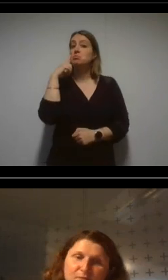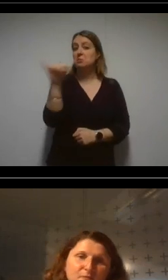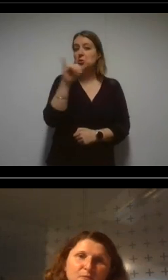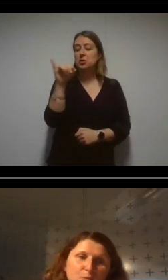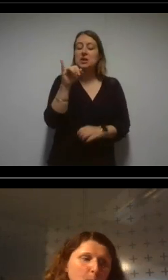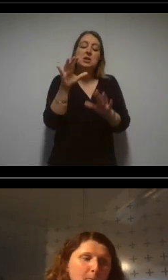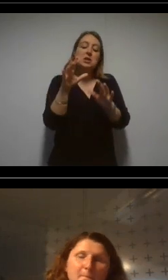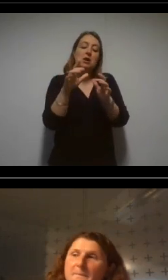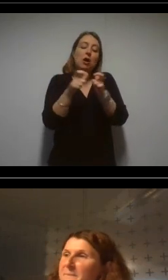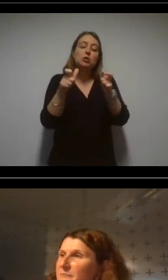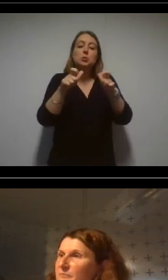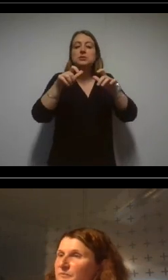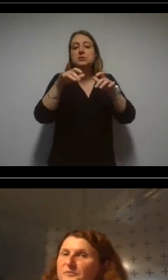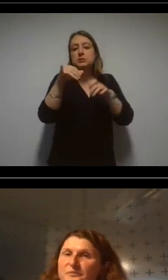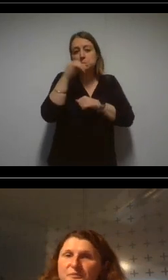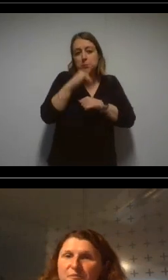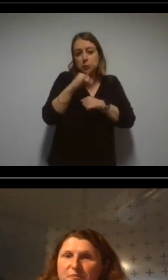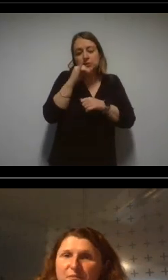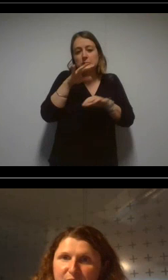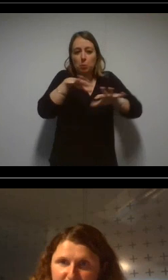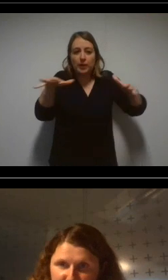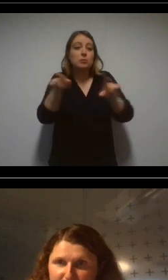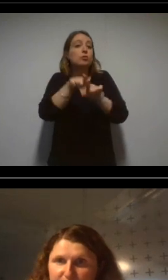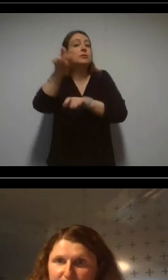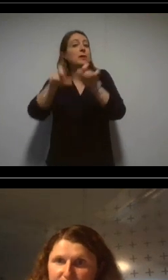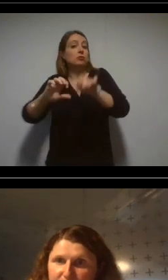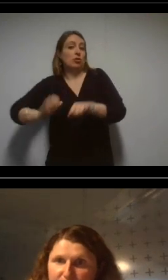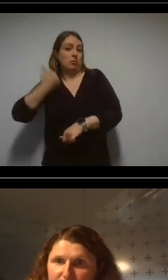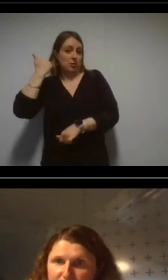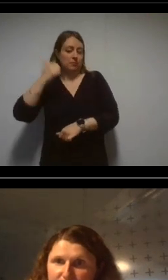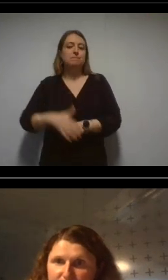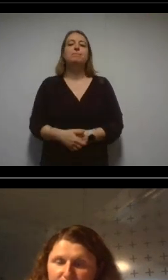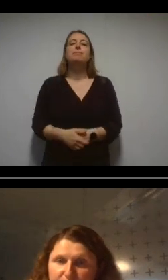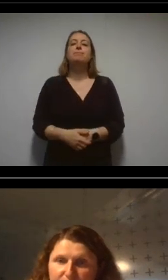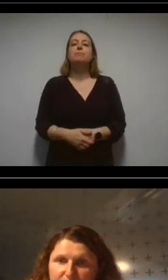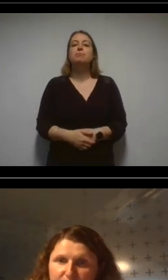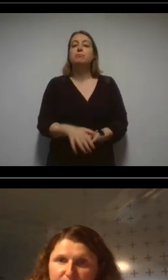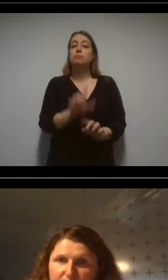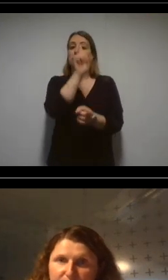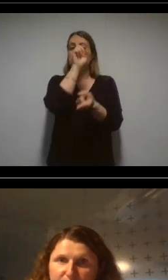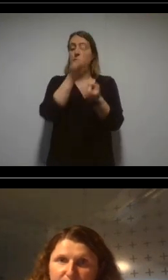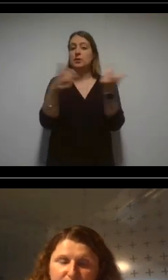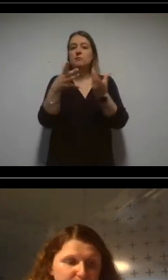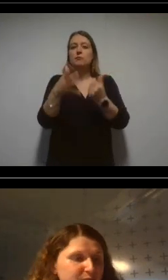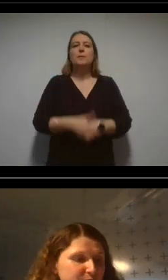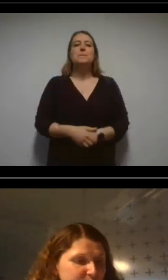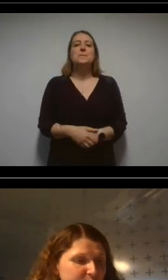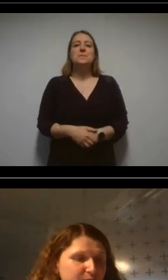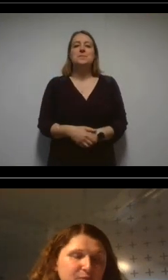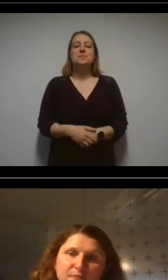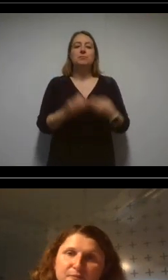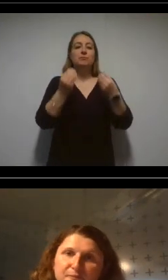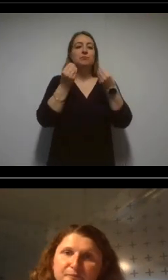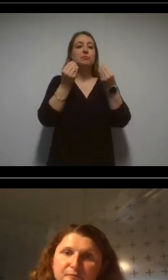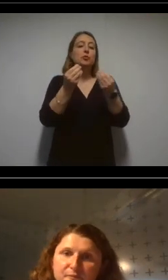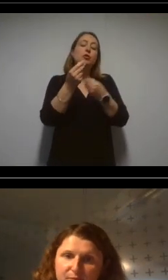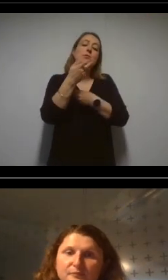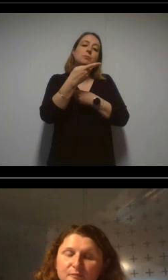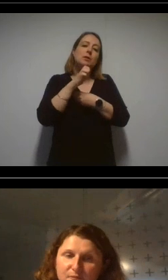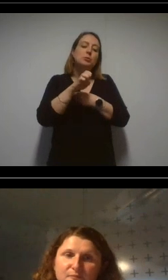moyennes entreprises et les indépendants. L'objectif étant de faciliter la vie de ces PME